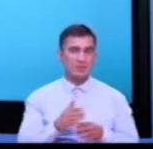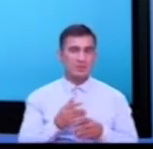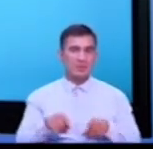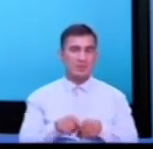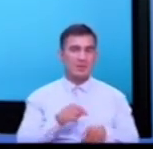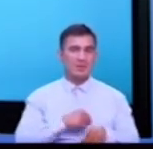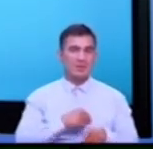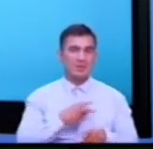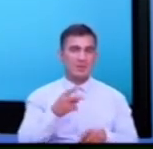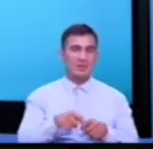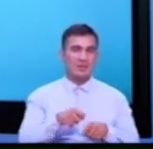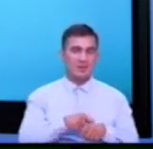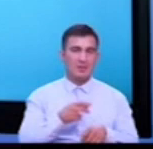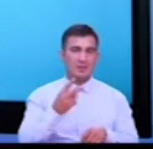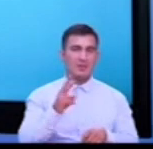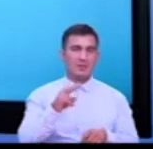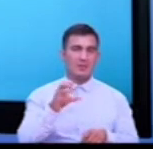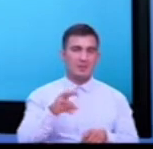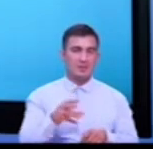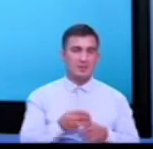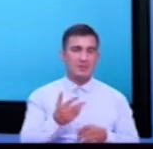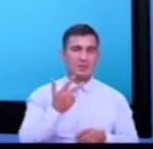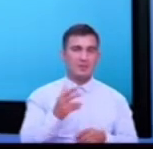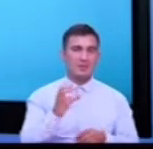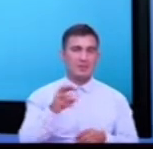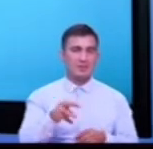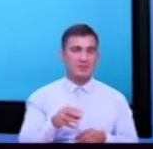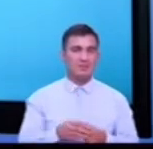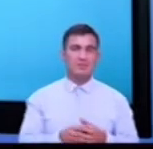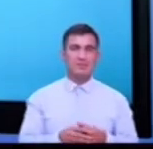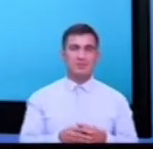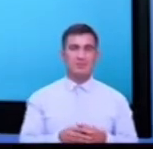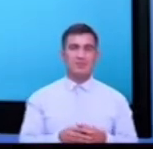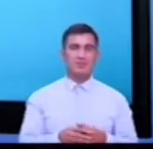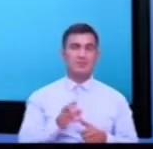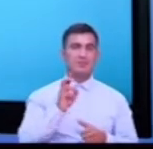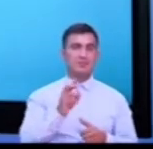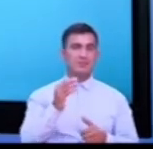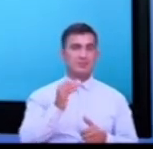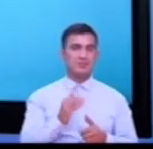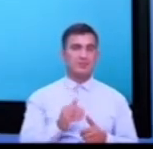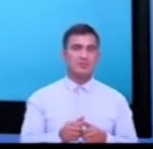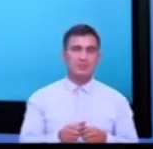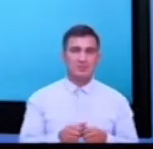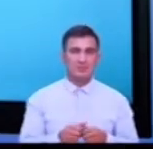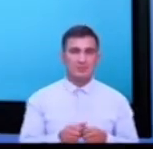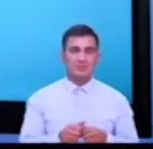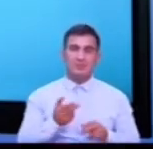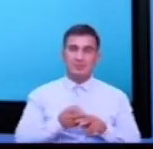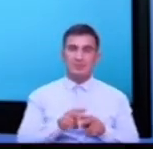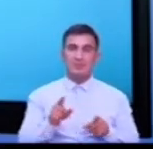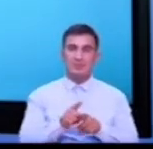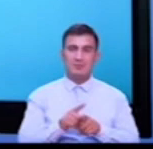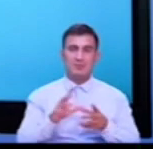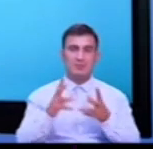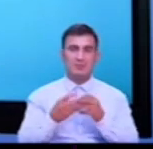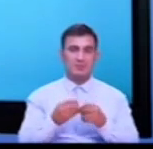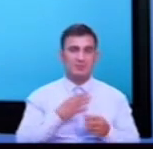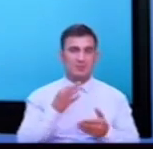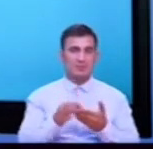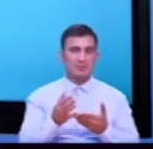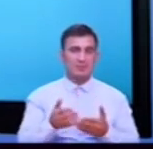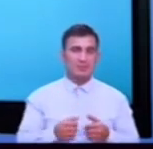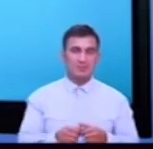Mana 2 metr, 2 desimetr, 3 santimetr ekan. Endi B-sini. Mana buni ham yig'indi ko'rinishda yozib